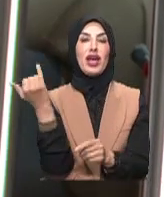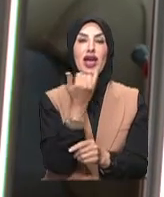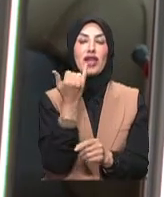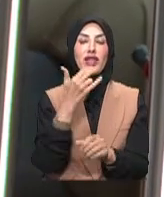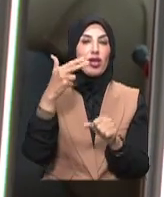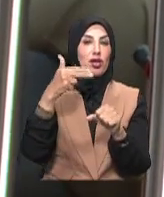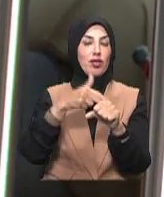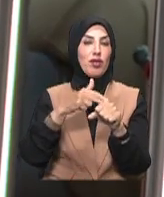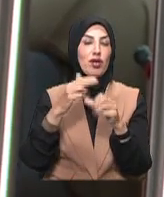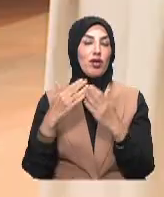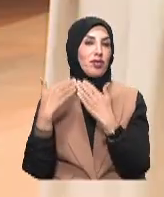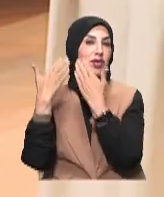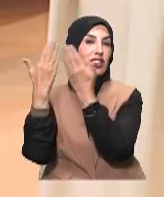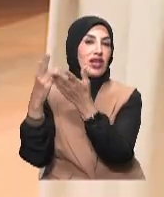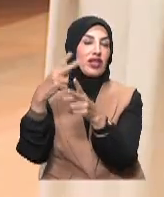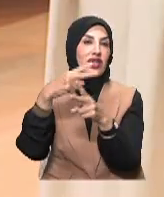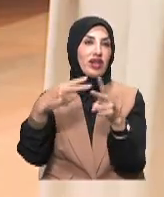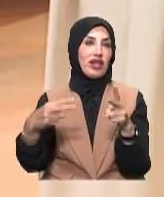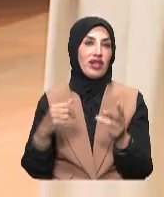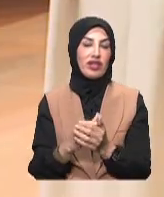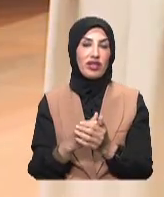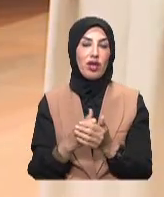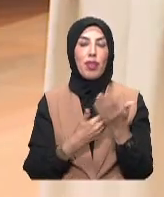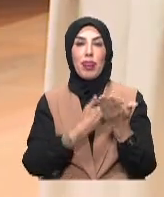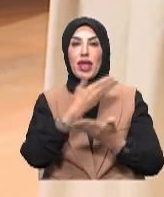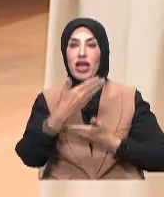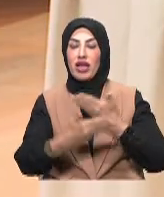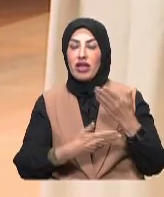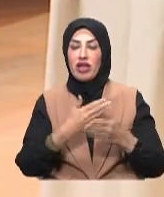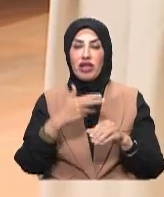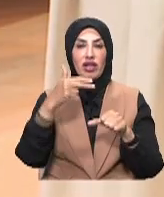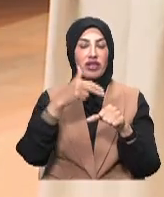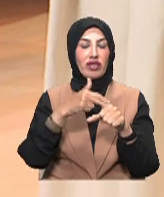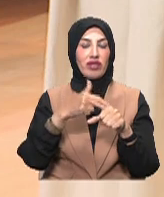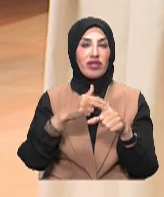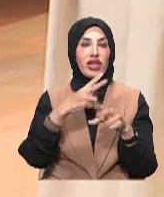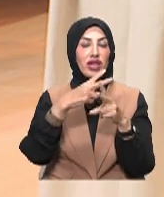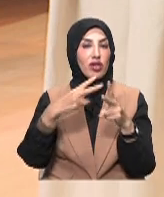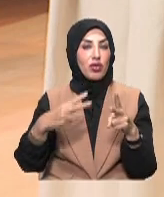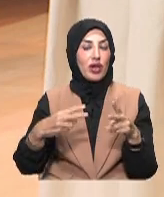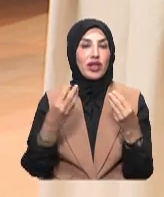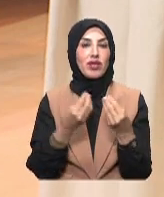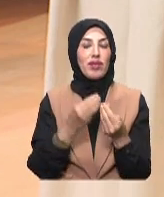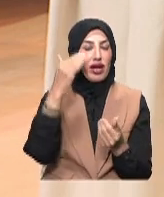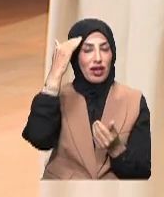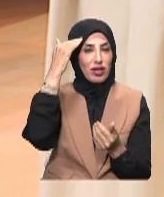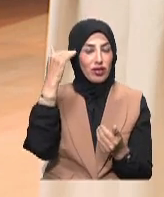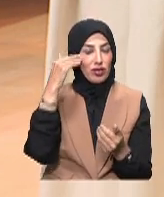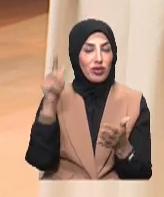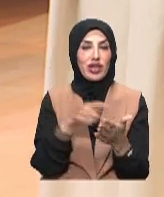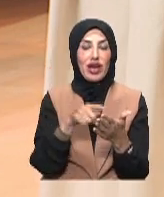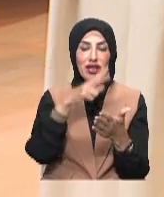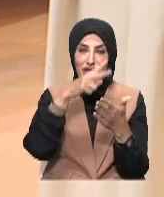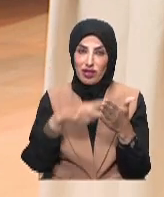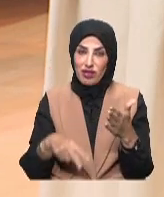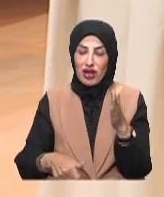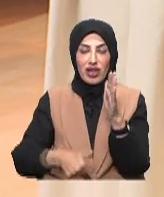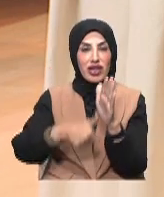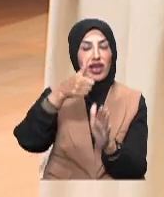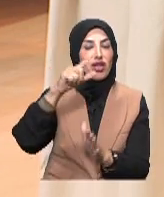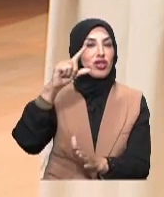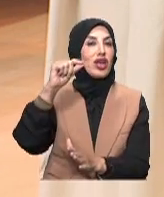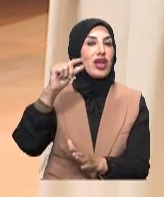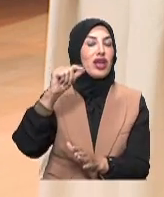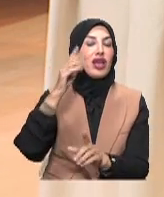النفط الخام الكويتي العلاقات النفطيه الكويتيه الكوريه ترجمت بهذه الاتفاقيه لتوطيد الشراكه التجاريه